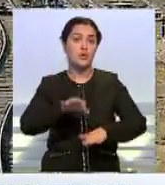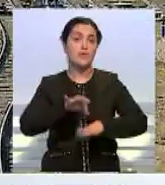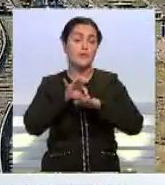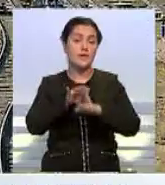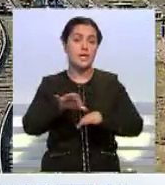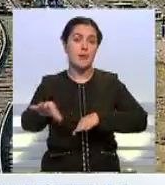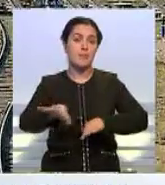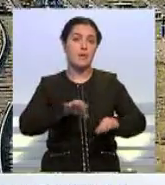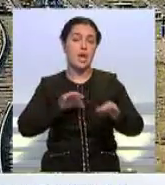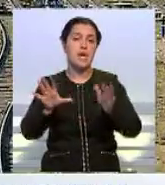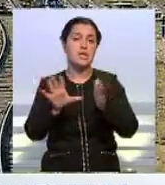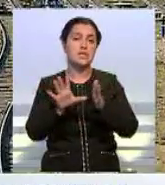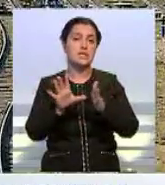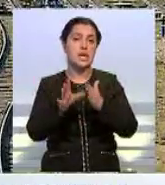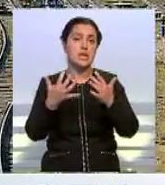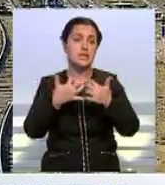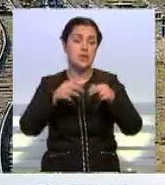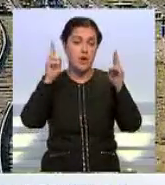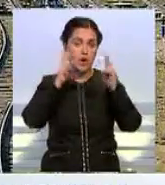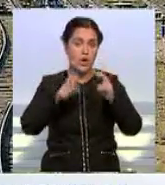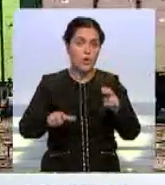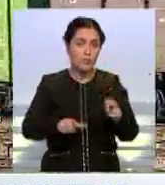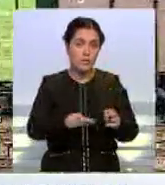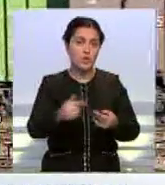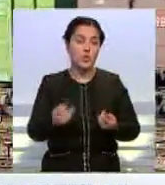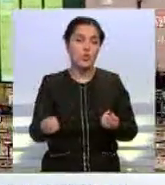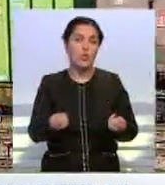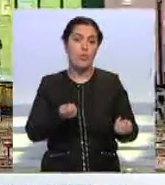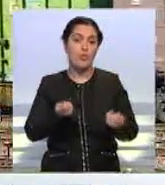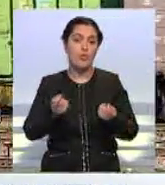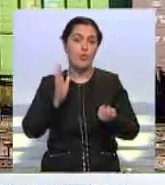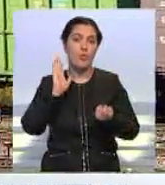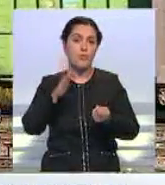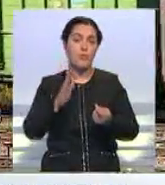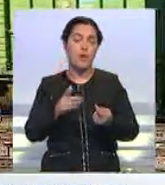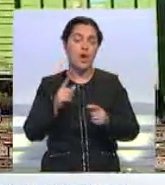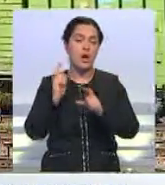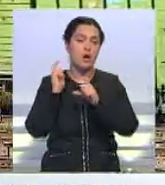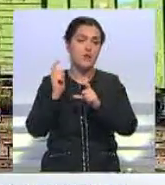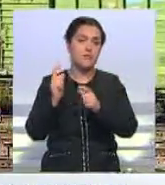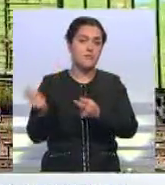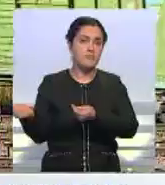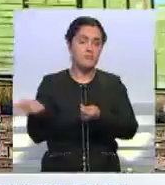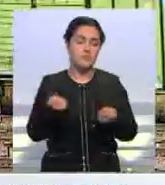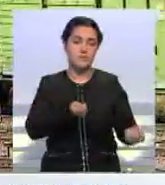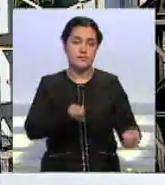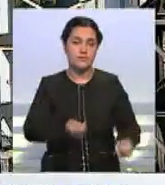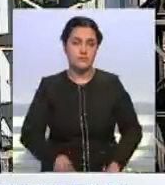введены проекты «Цифровая диагностика пути» и «Управление мультимодальными перевозками».